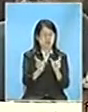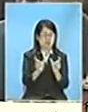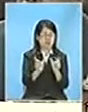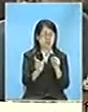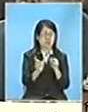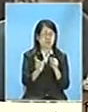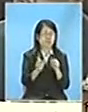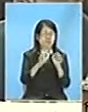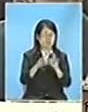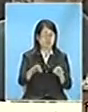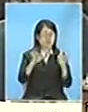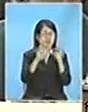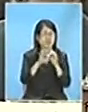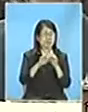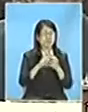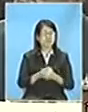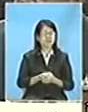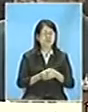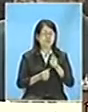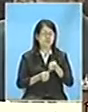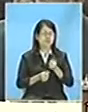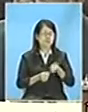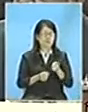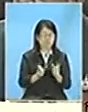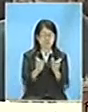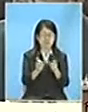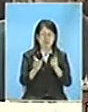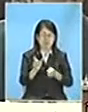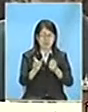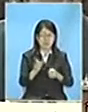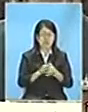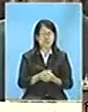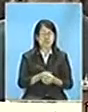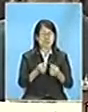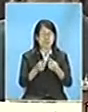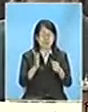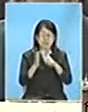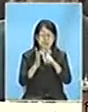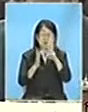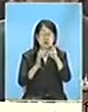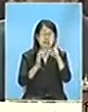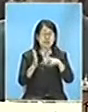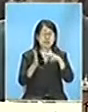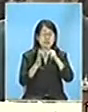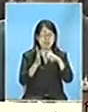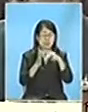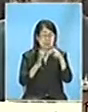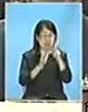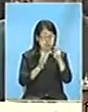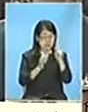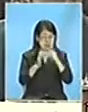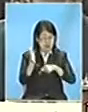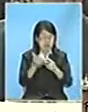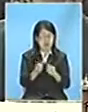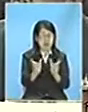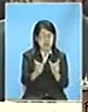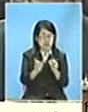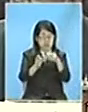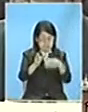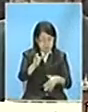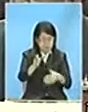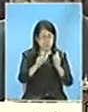ป็นที่จะต้องคงไว้หรือไม่ควรตัดคำว่าเว้นแต่พระราชบัญญัติฉบับนี้นะครับบัญญัติไว้เป็นอย่